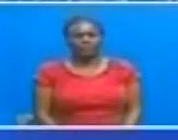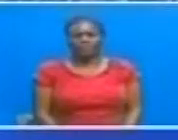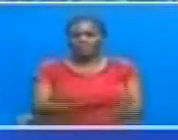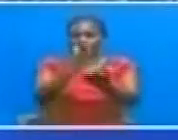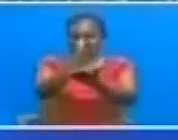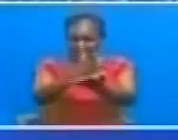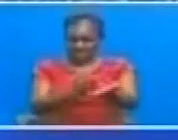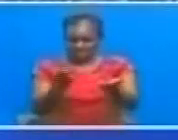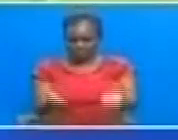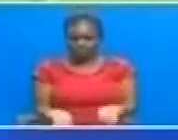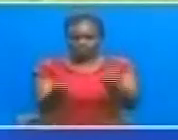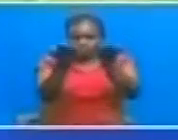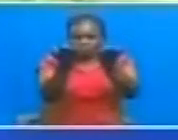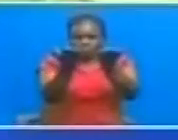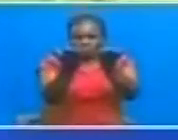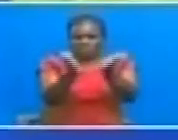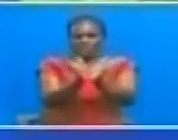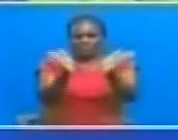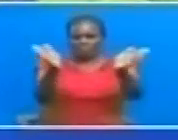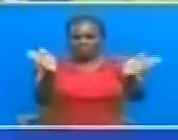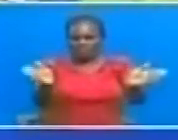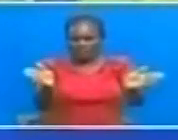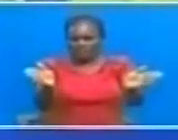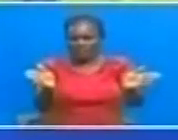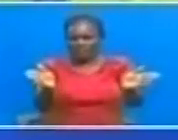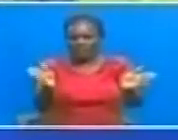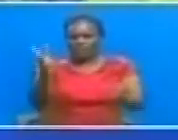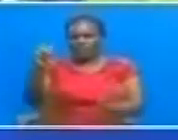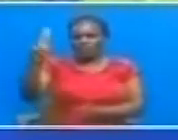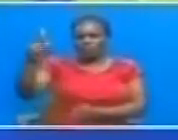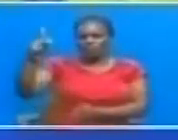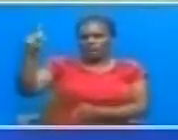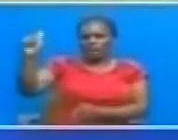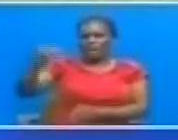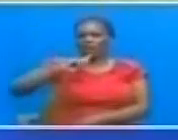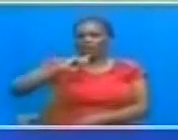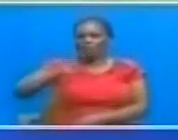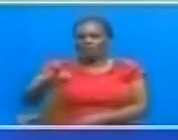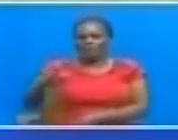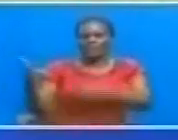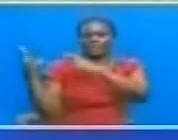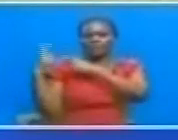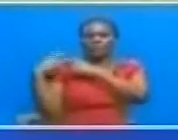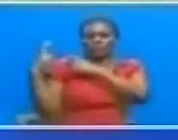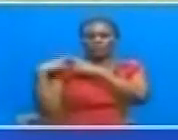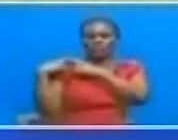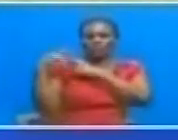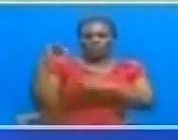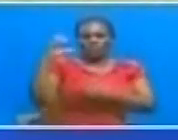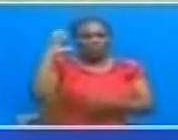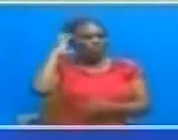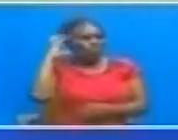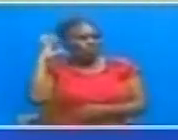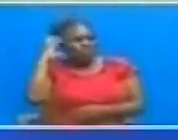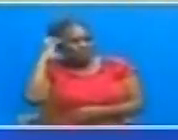Baadhi ya waliopandishwa cheo ni pamoja na Meja Jenerali Ngewa Mukala aliyeteuliwa kuwa kamanda na msimamizi wa chuo cha wafanyikazi wa